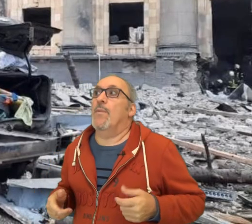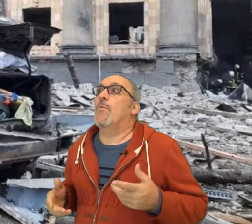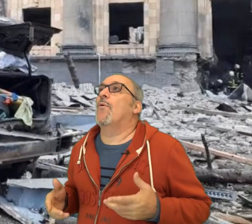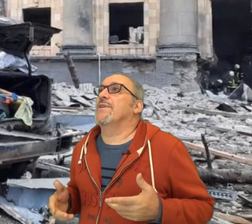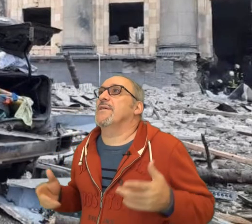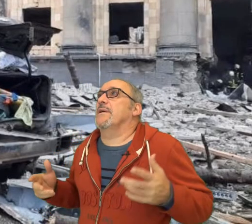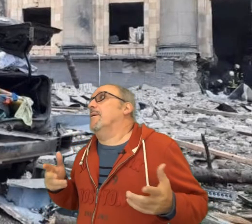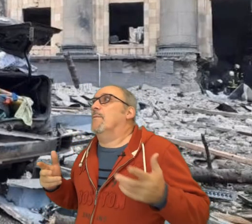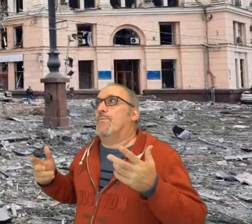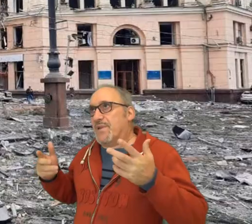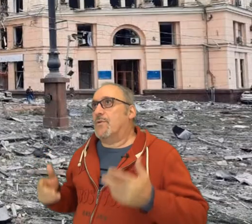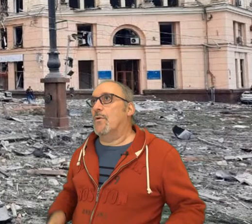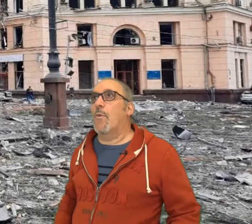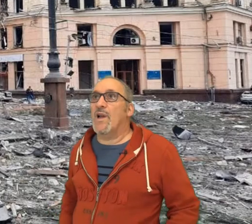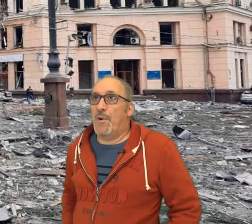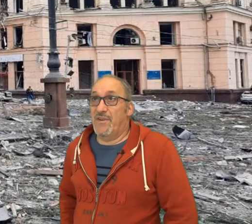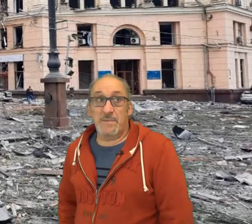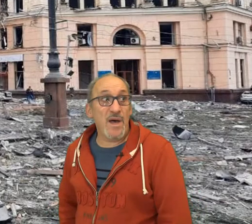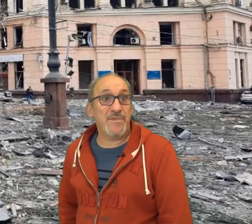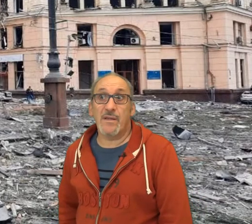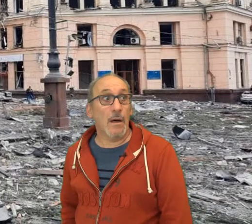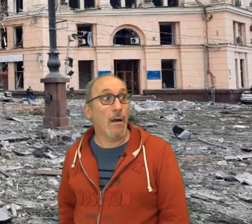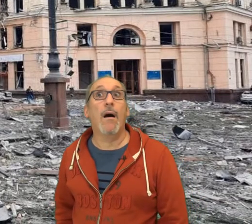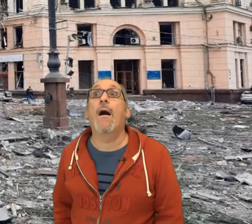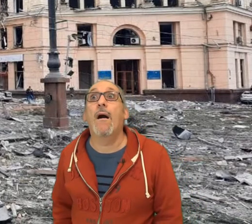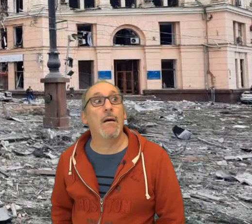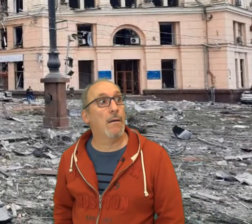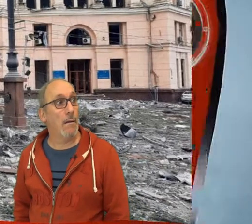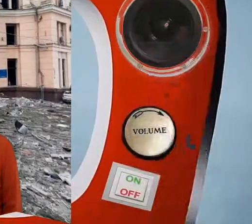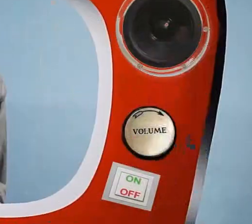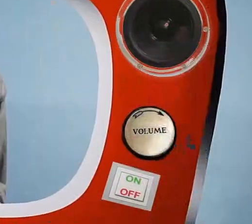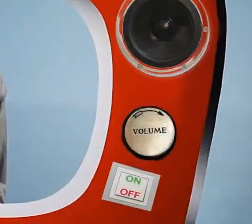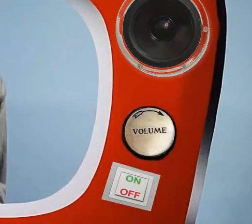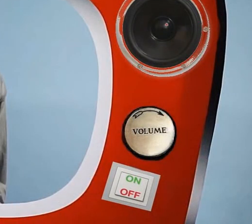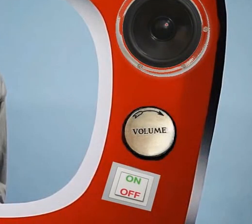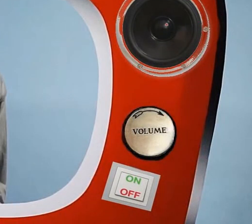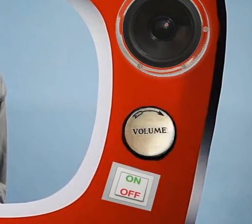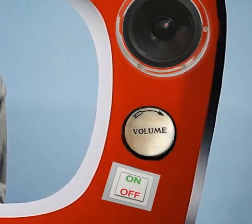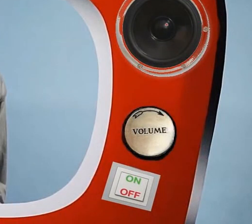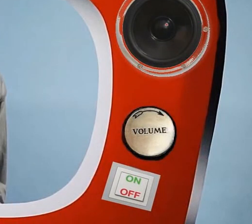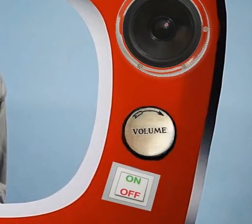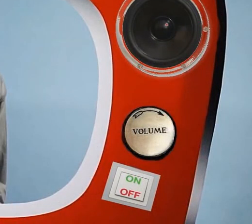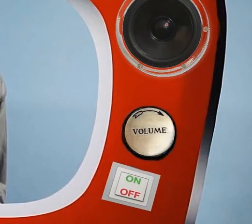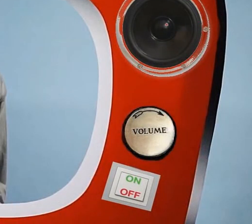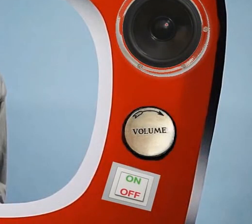frère. Mais bon, ça, c'est... Parce que, bon, il a pas fait exprès, peut-être.